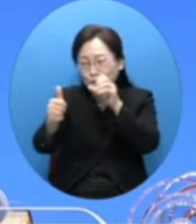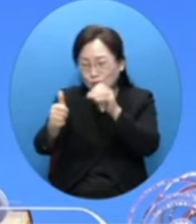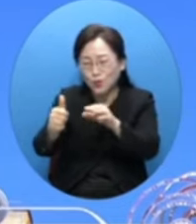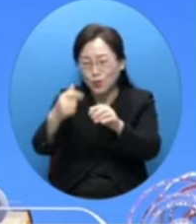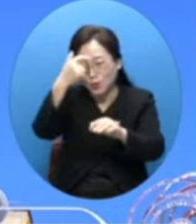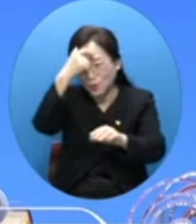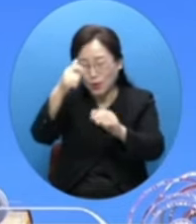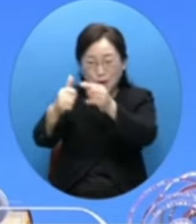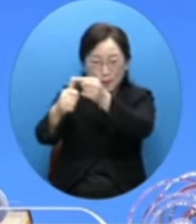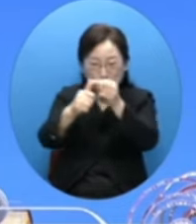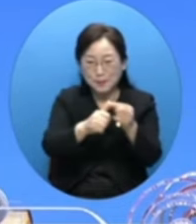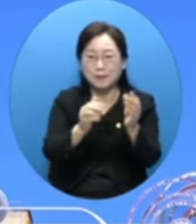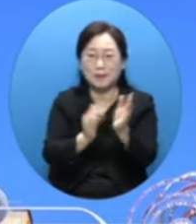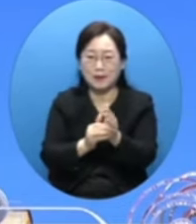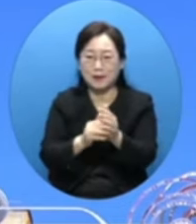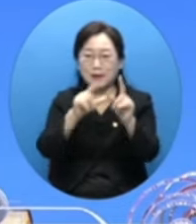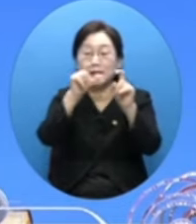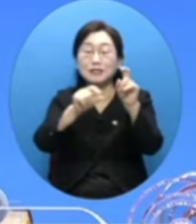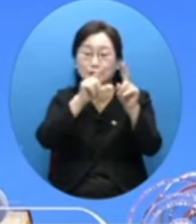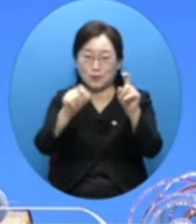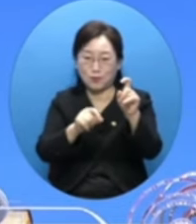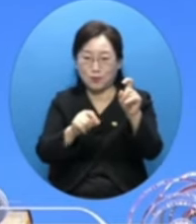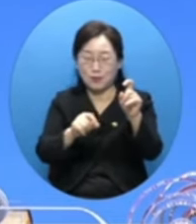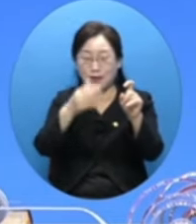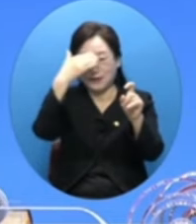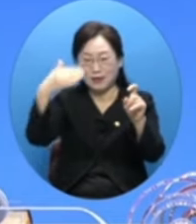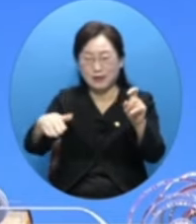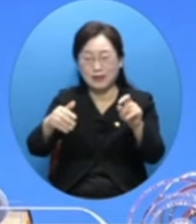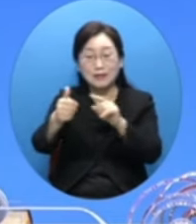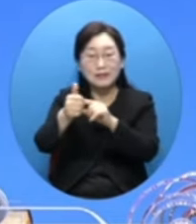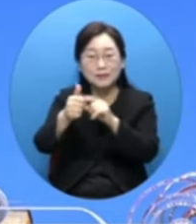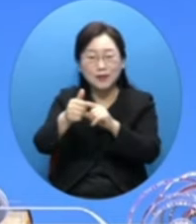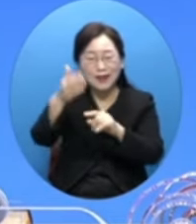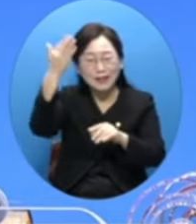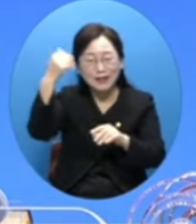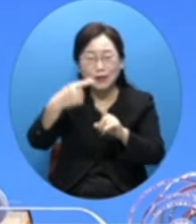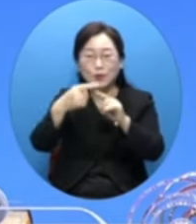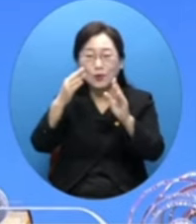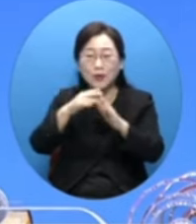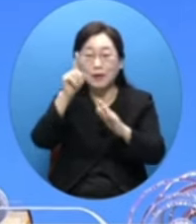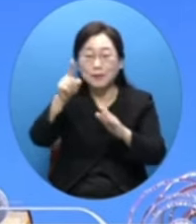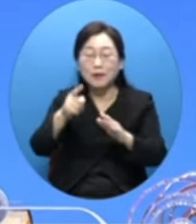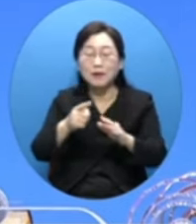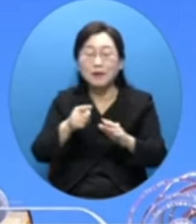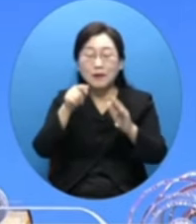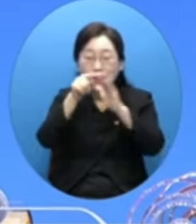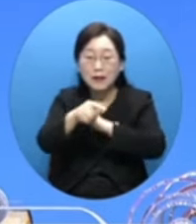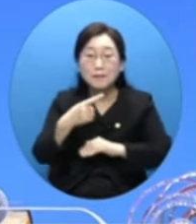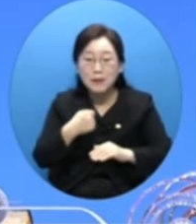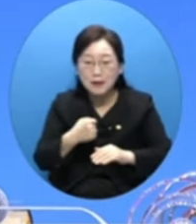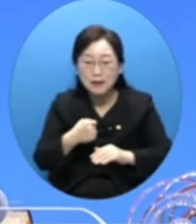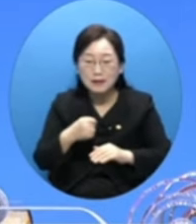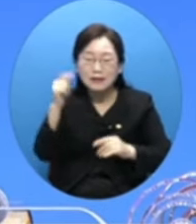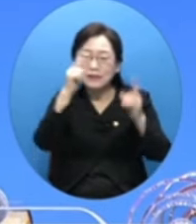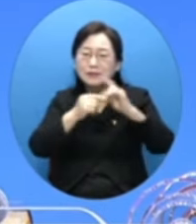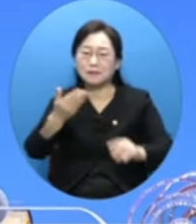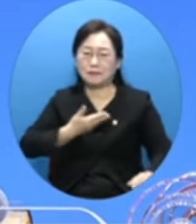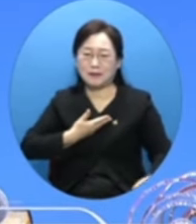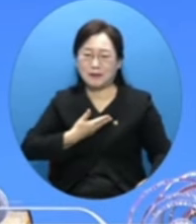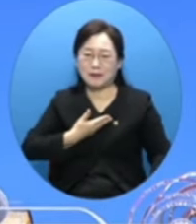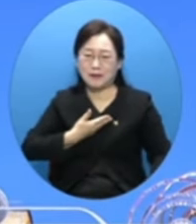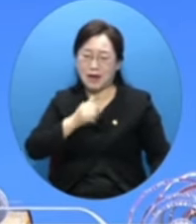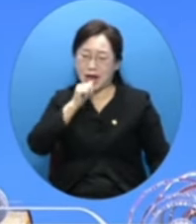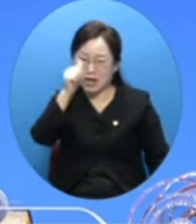데리고 왔는데, 그때가 11월 달입니다. 근데 이 남편은 옛날에 교회 한번 나갔다가 상처를 받아서 다시는 교회 안 한다고 하는 그런